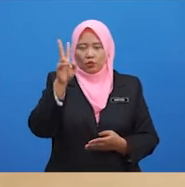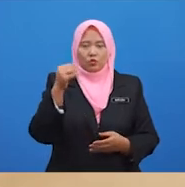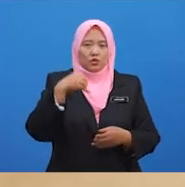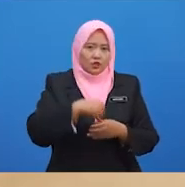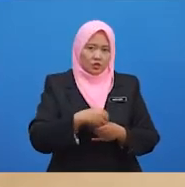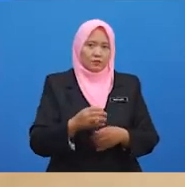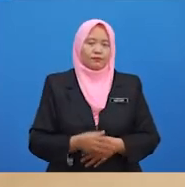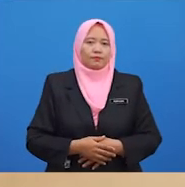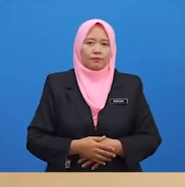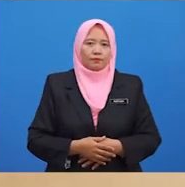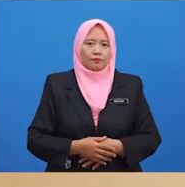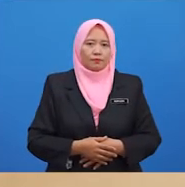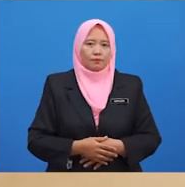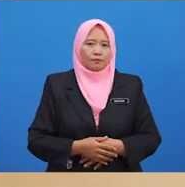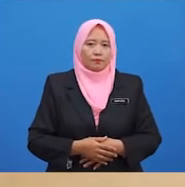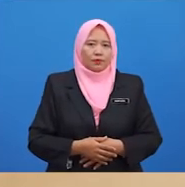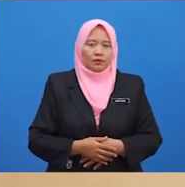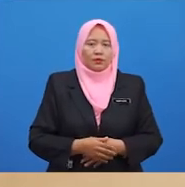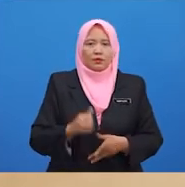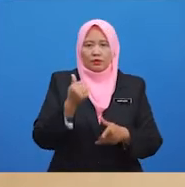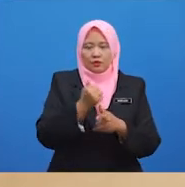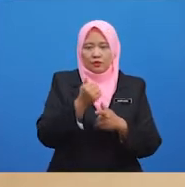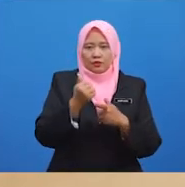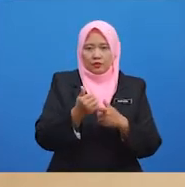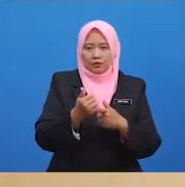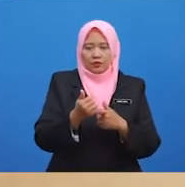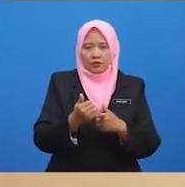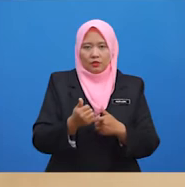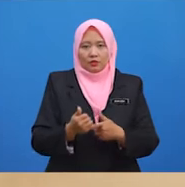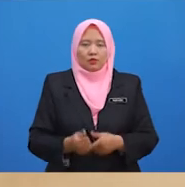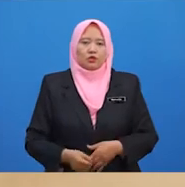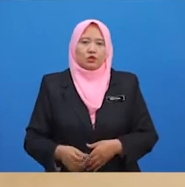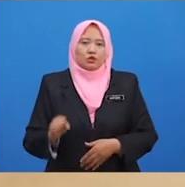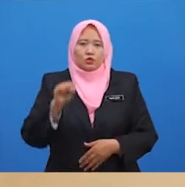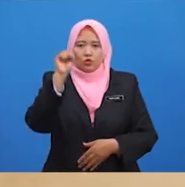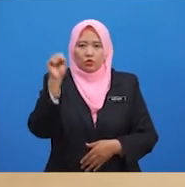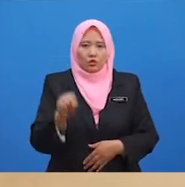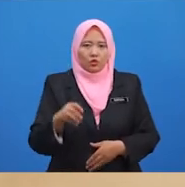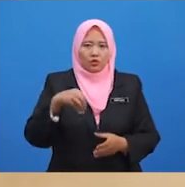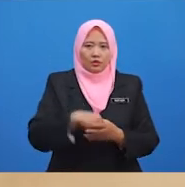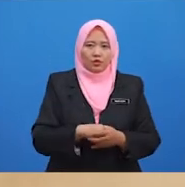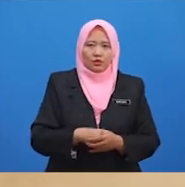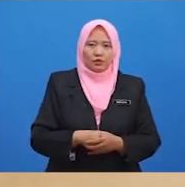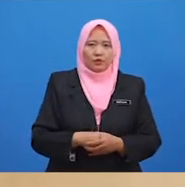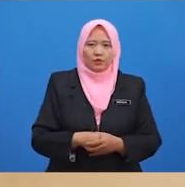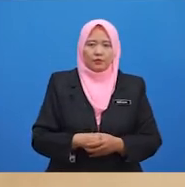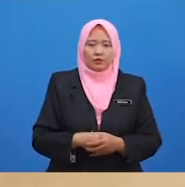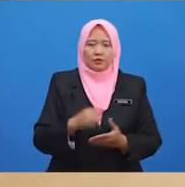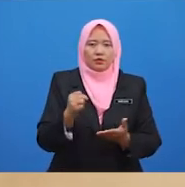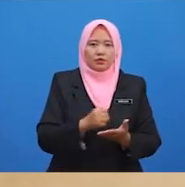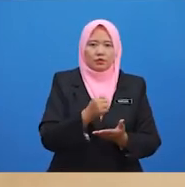yang diperlukan ialah, antara persoalan yang terdapat dalam sajak tersebut